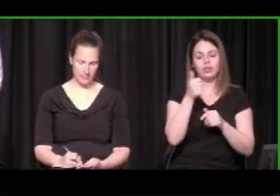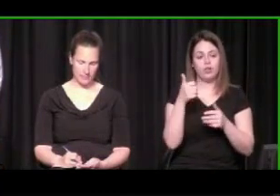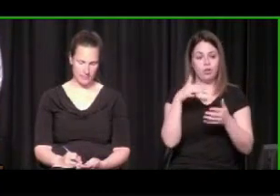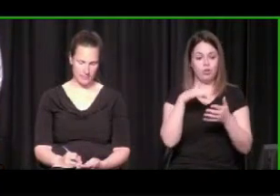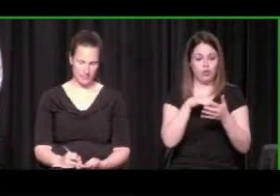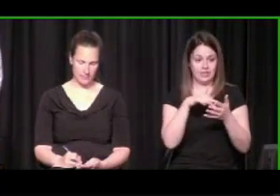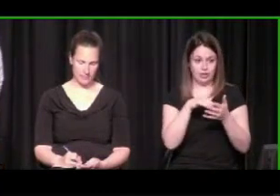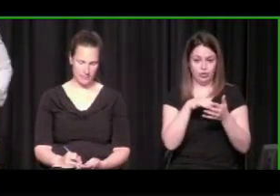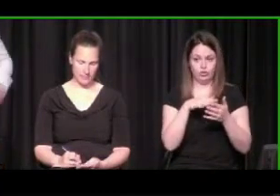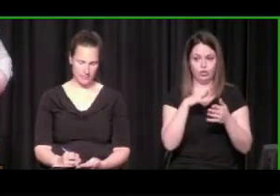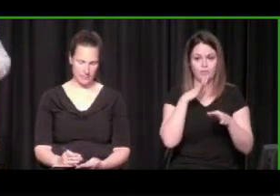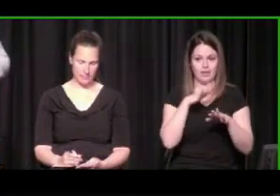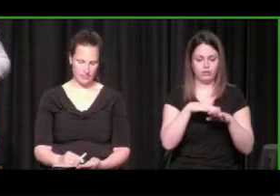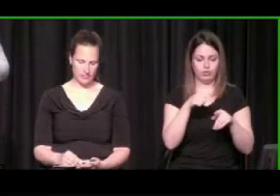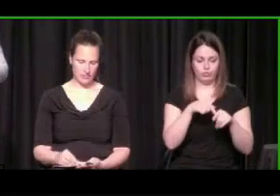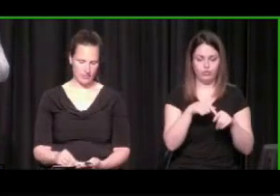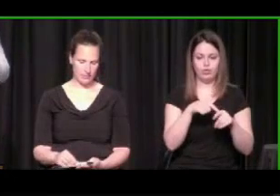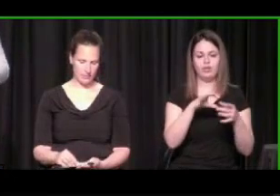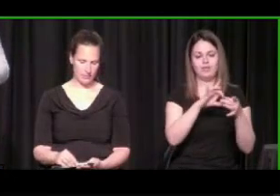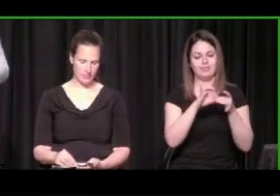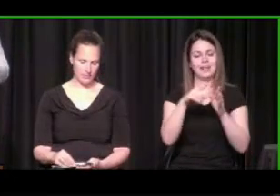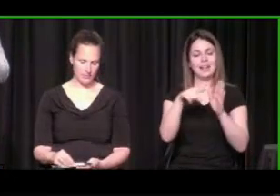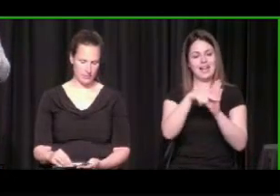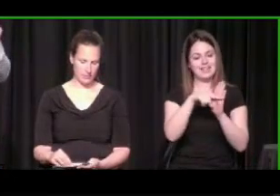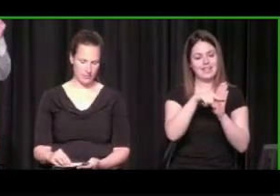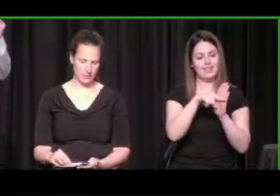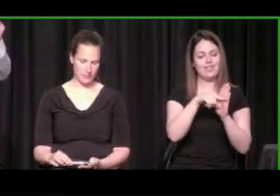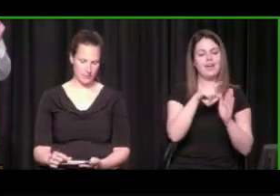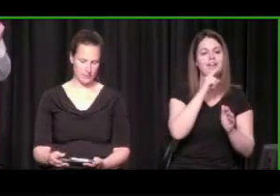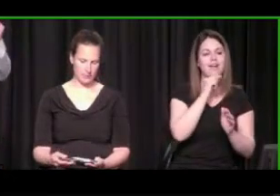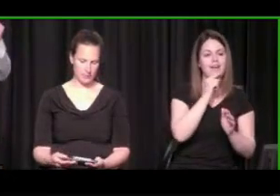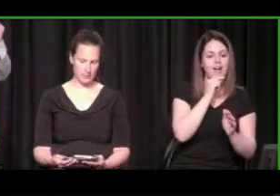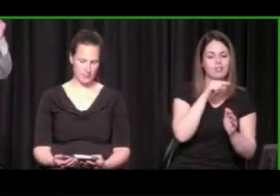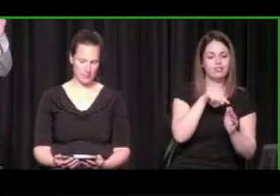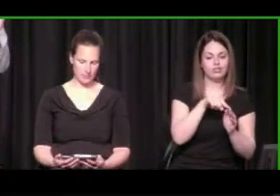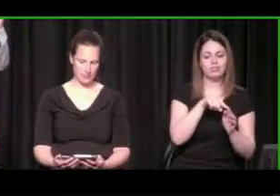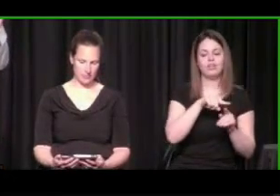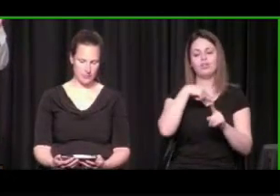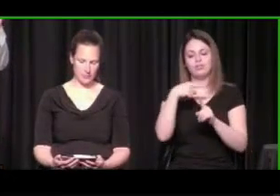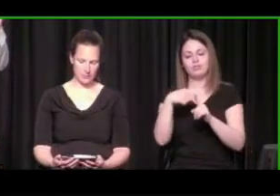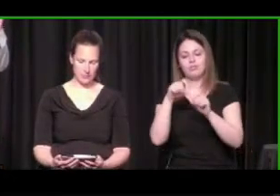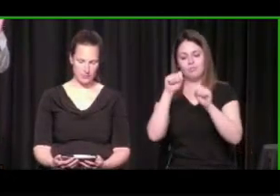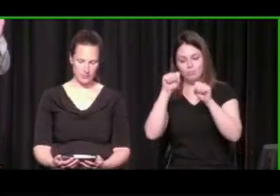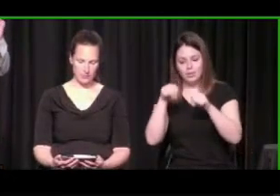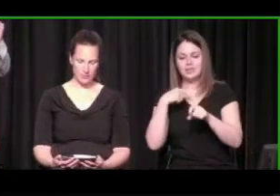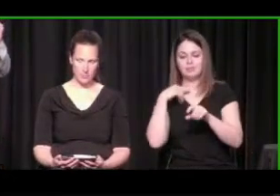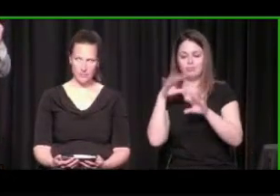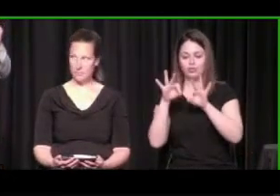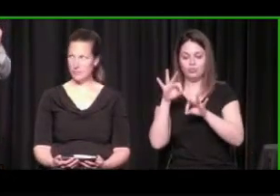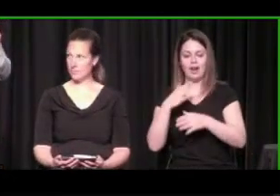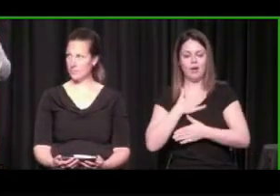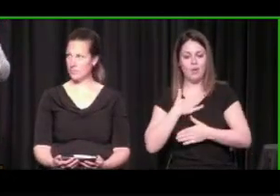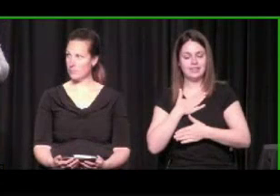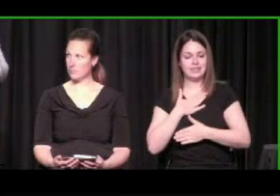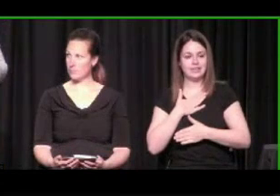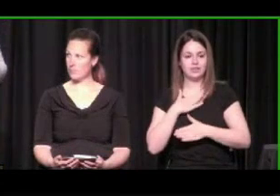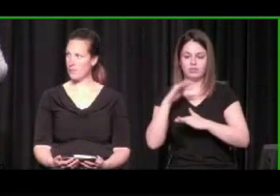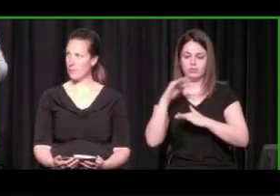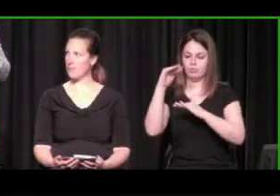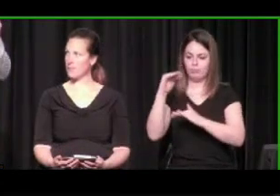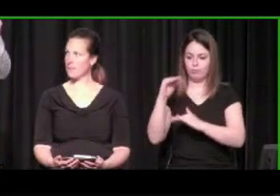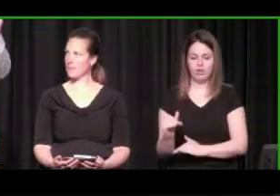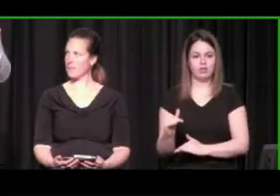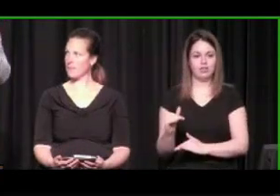qui soulève cet élément-là, c'est une corrélation négative entre l'âge et la possibilité de choisir ses loisirs. Donc, c'est un peu comme si plus on vieillissait, moins il y